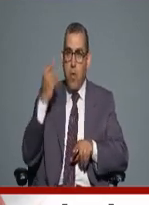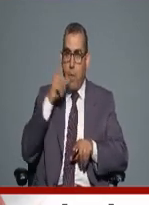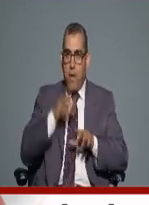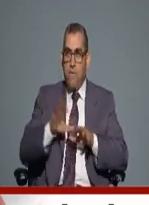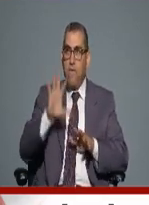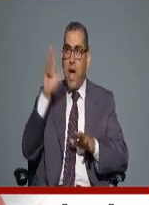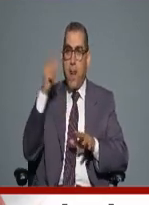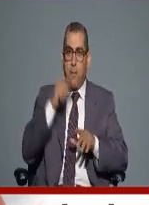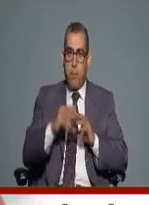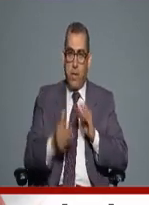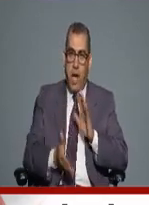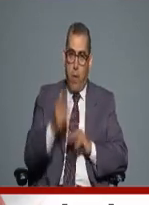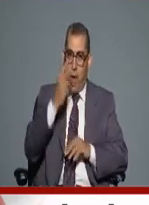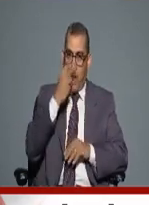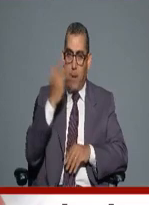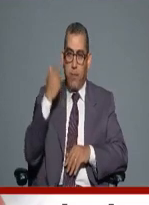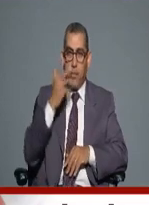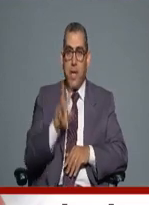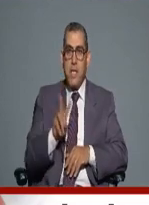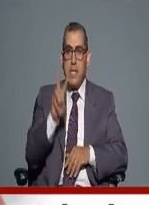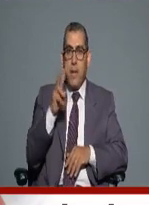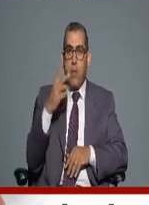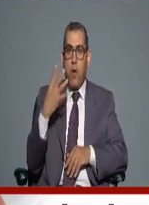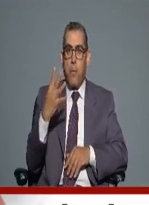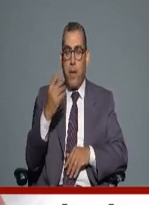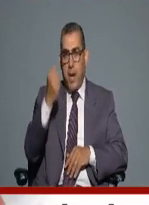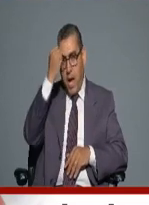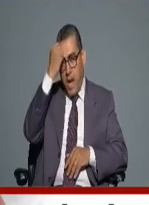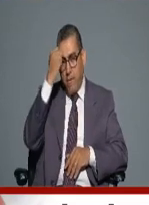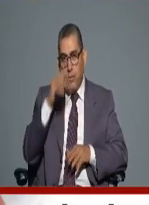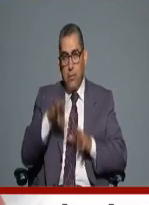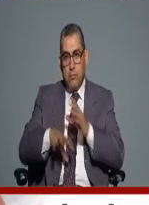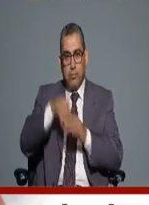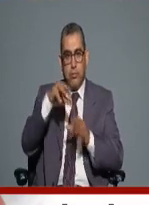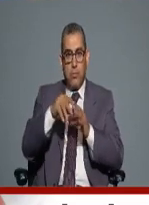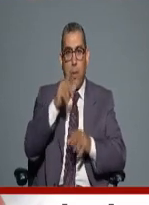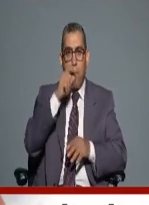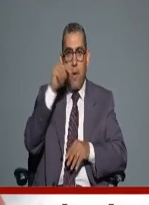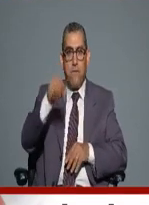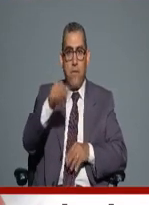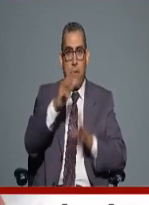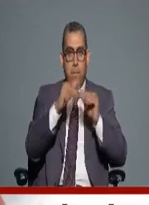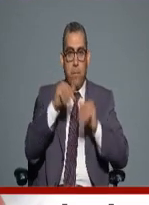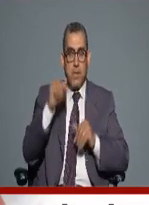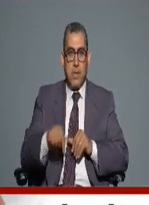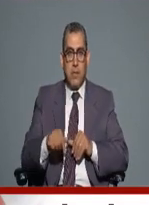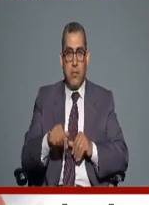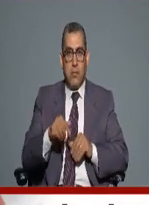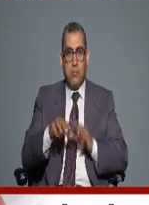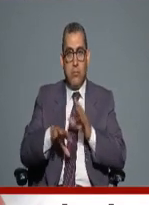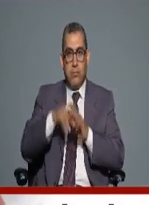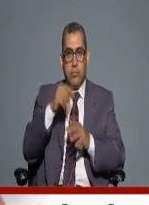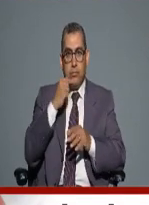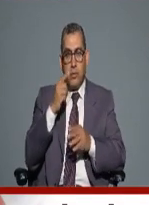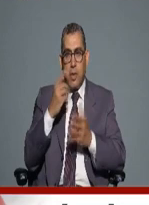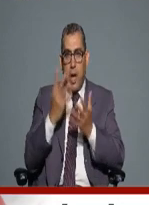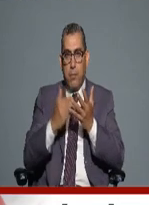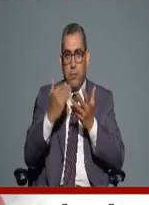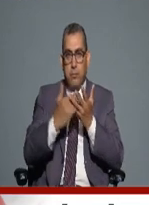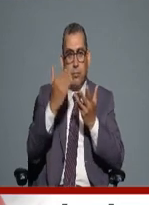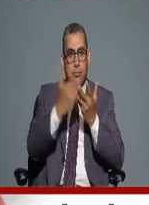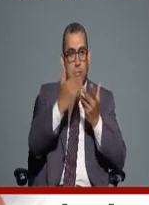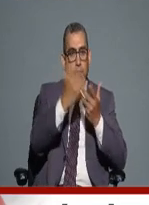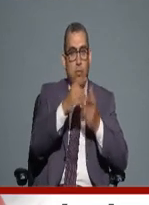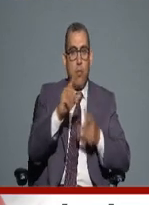العالم. فعندنا 47,000 منشأ مائي موجود في مصر. يمكن عملنا تصنيفات ما هي المنشآت